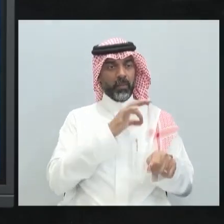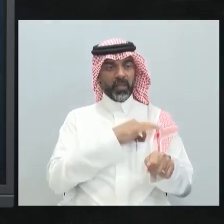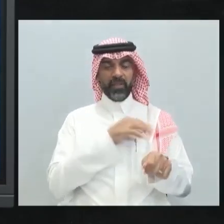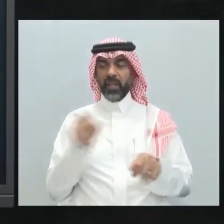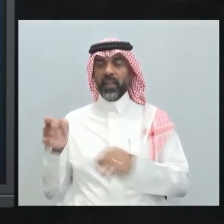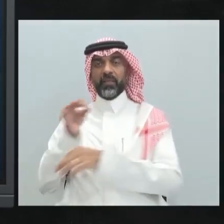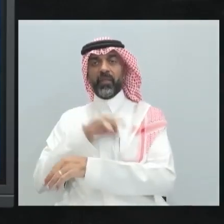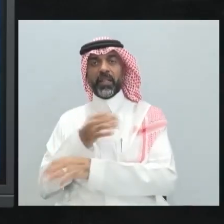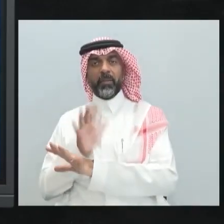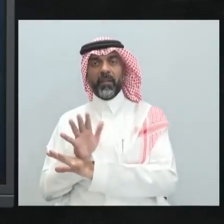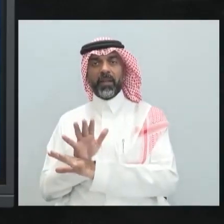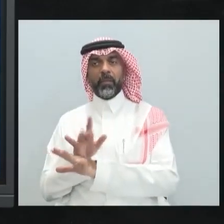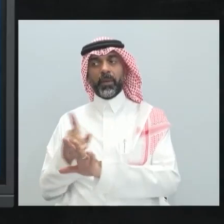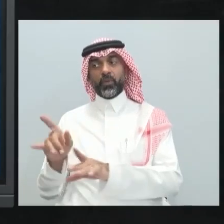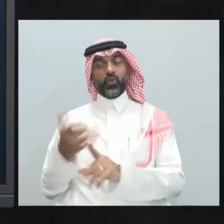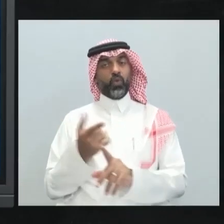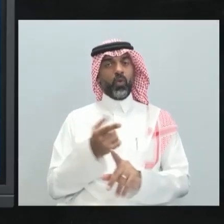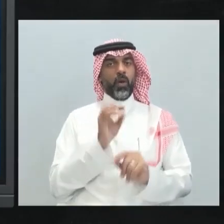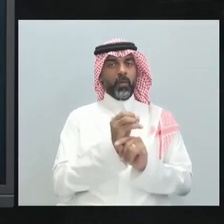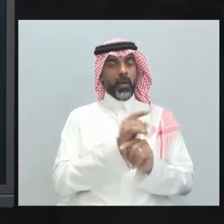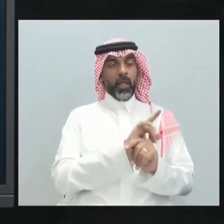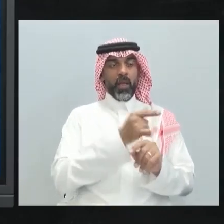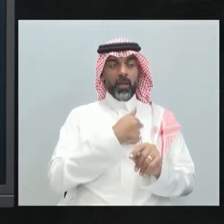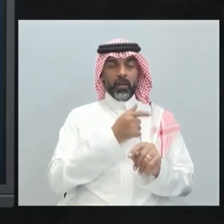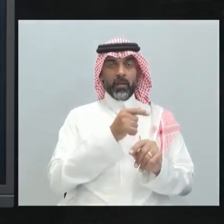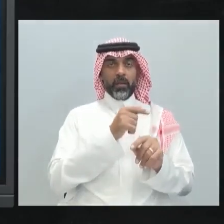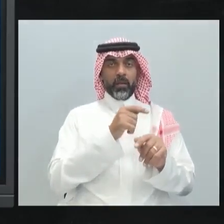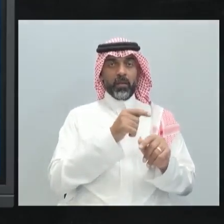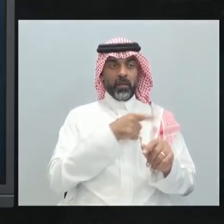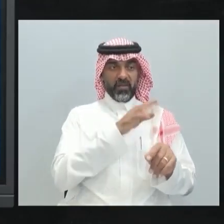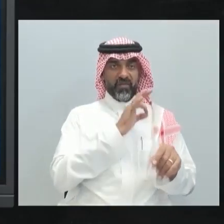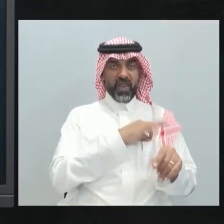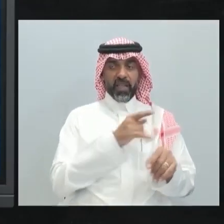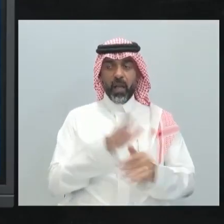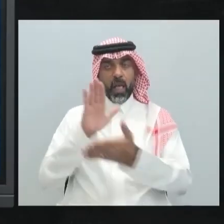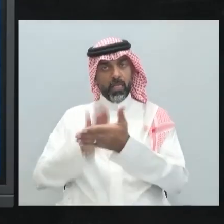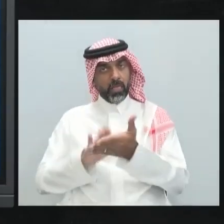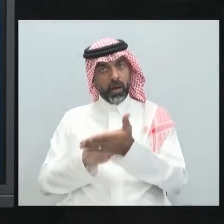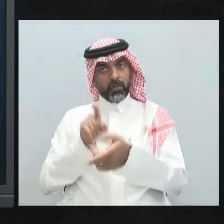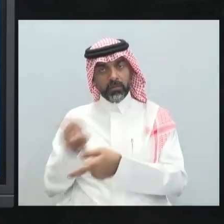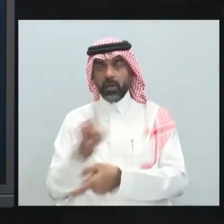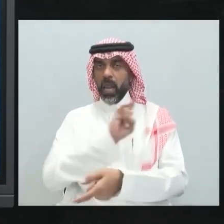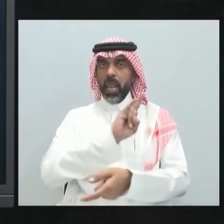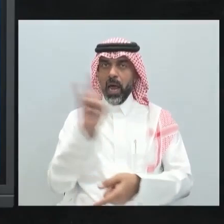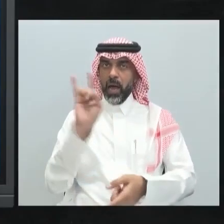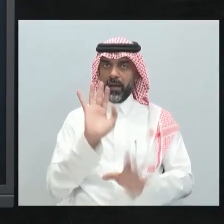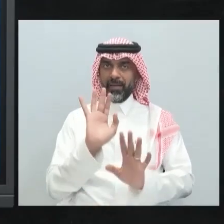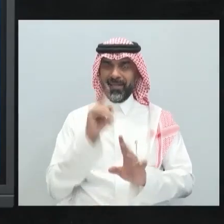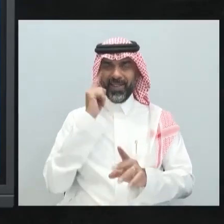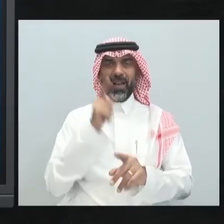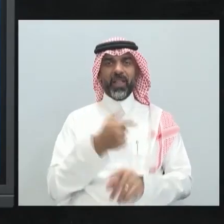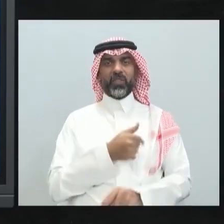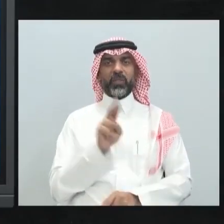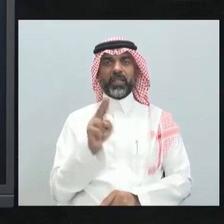الرابعه وهي علاقه التطفل ابرز ن مثال تواجد الطيور بنائها لاعشاب ونوع من انواع علاقات